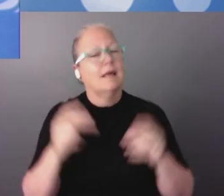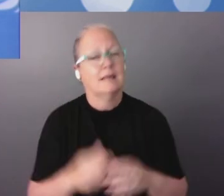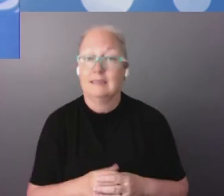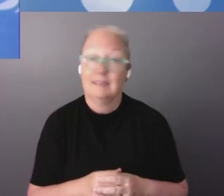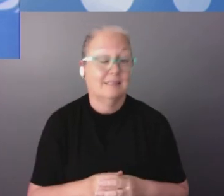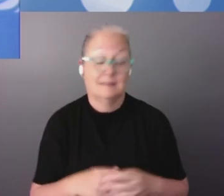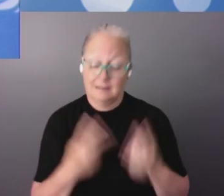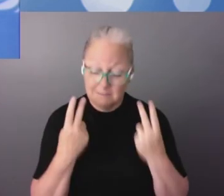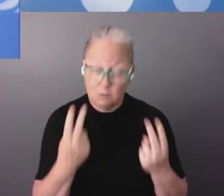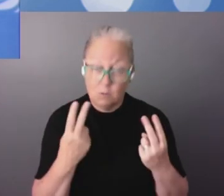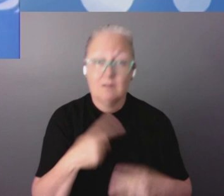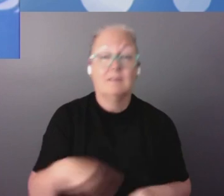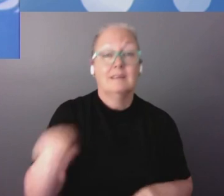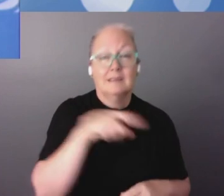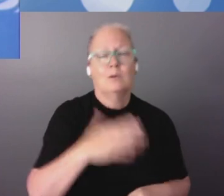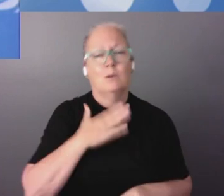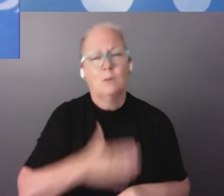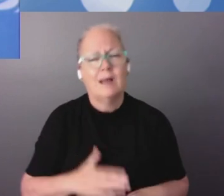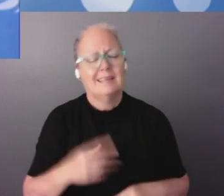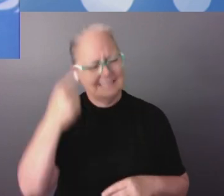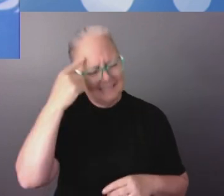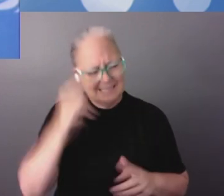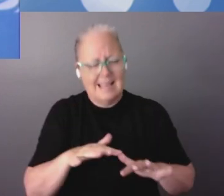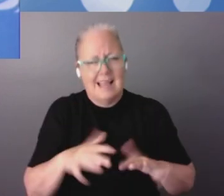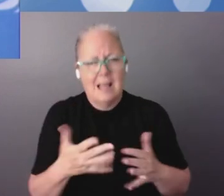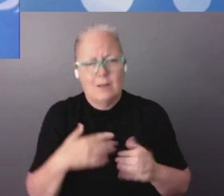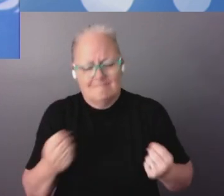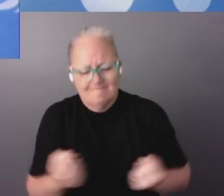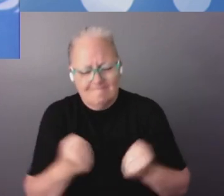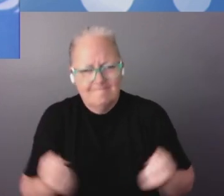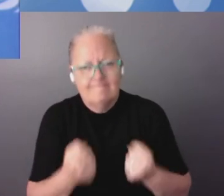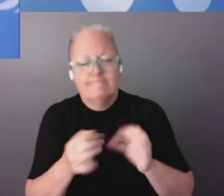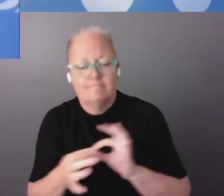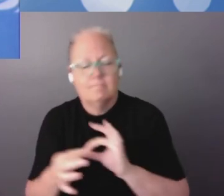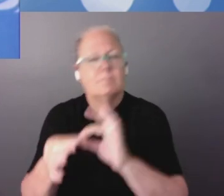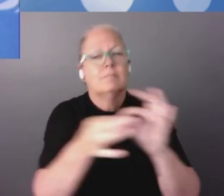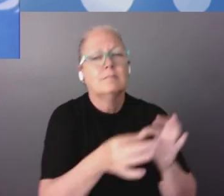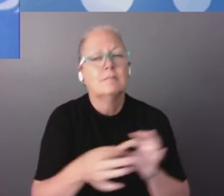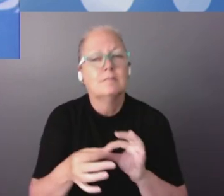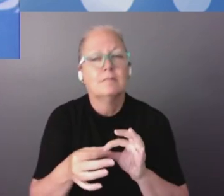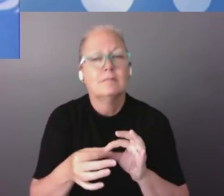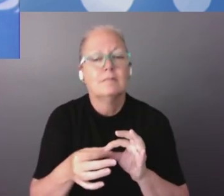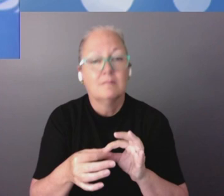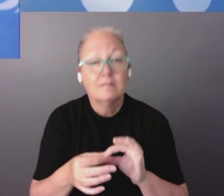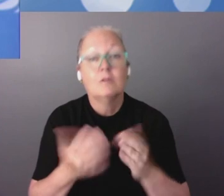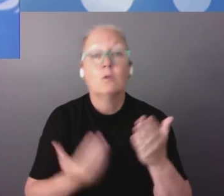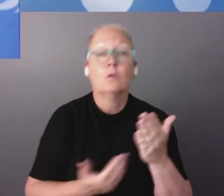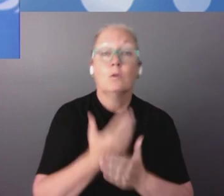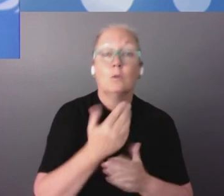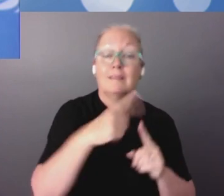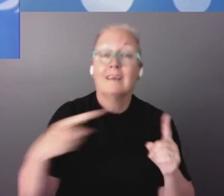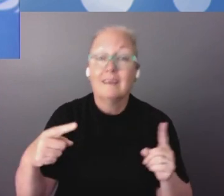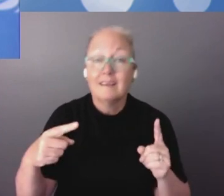интернет стал одним объединенным сообществом. Объединенный интернет — это нечто